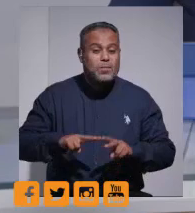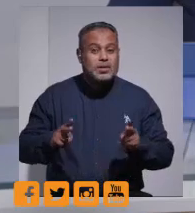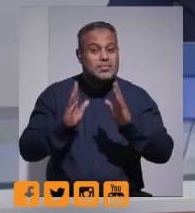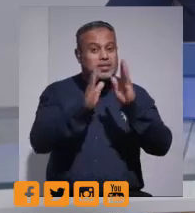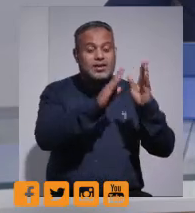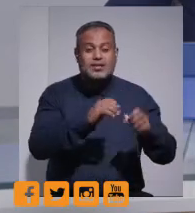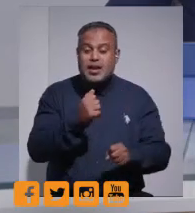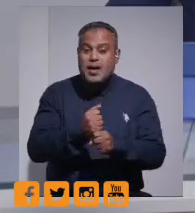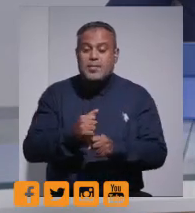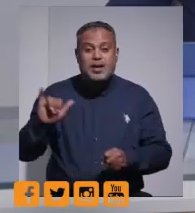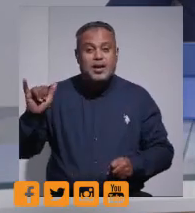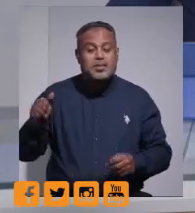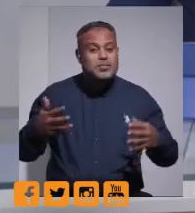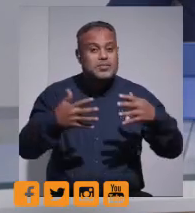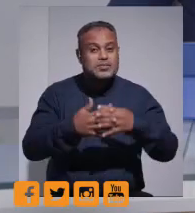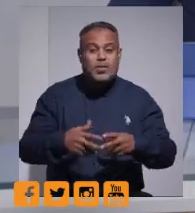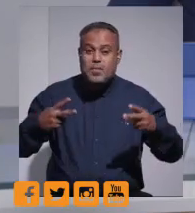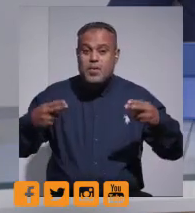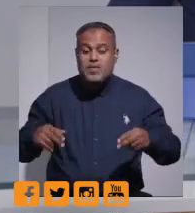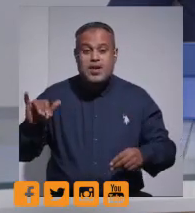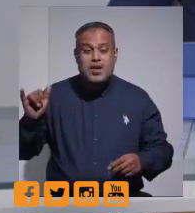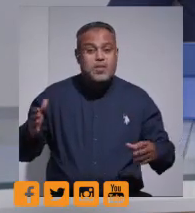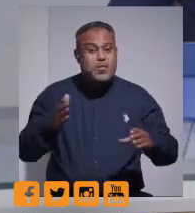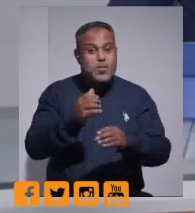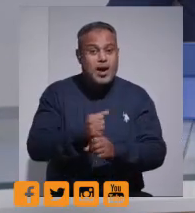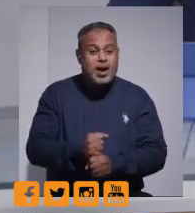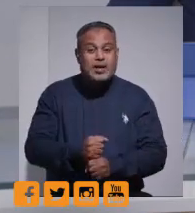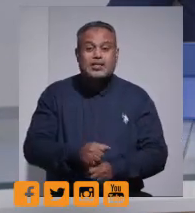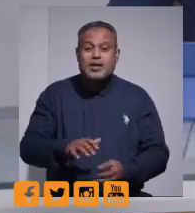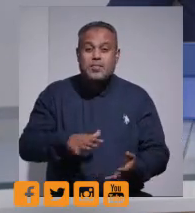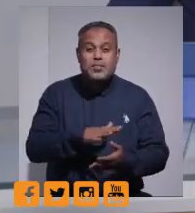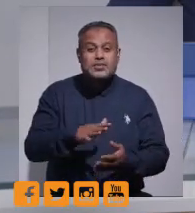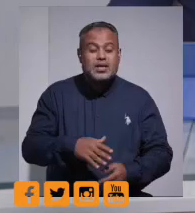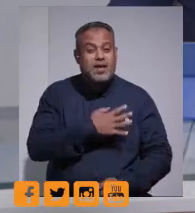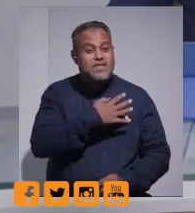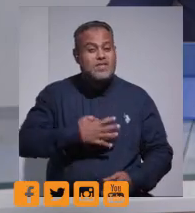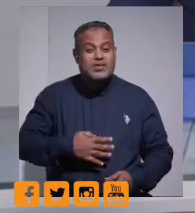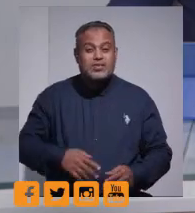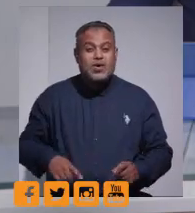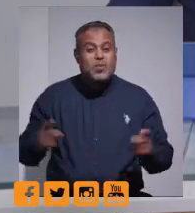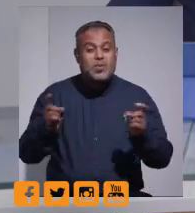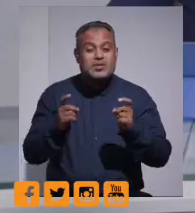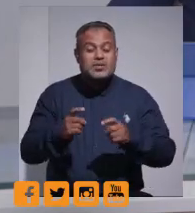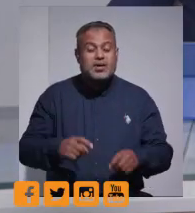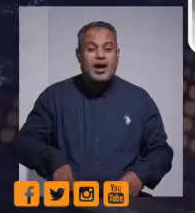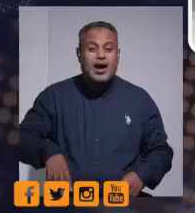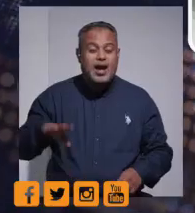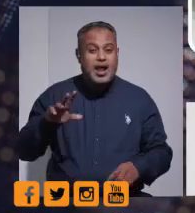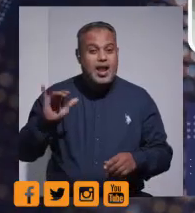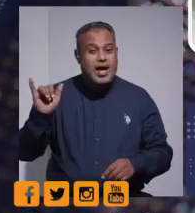المشترك والموقف العربي الموحد زائل قضيه الفلسطينيه والصراع العربي الاسرائيلي مستجداته